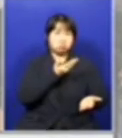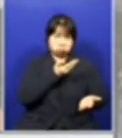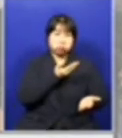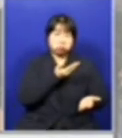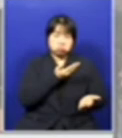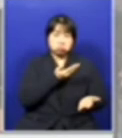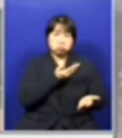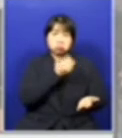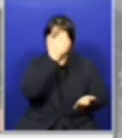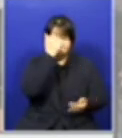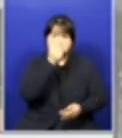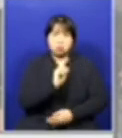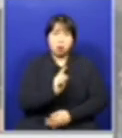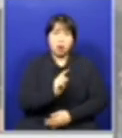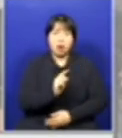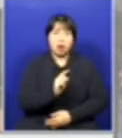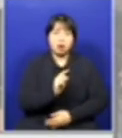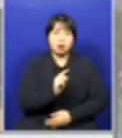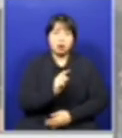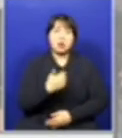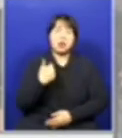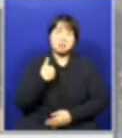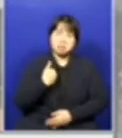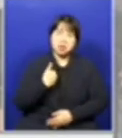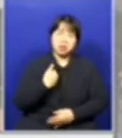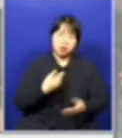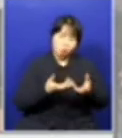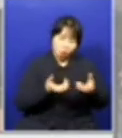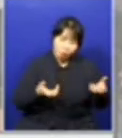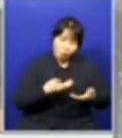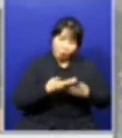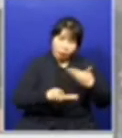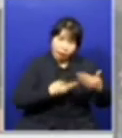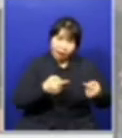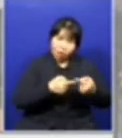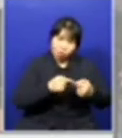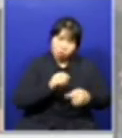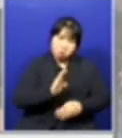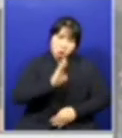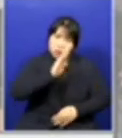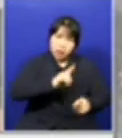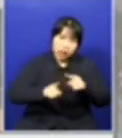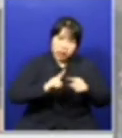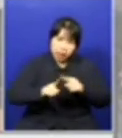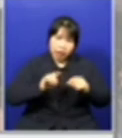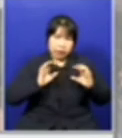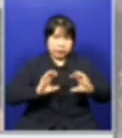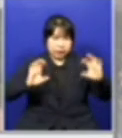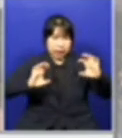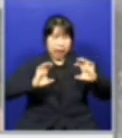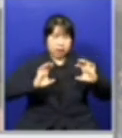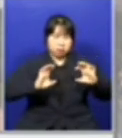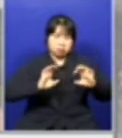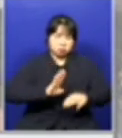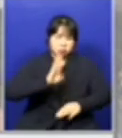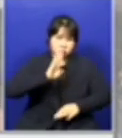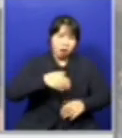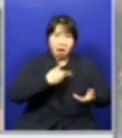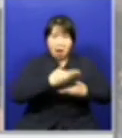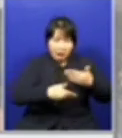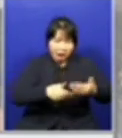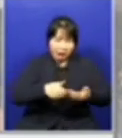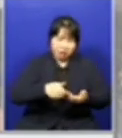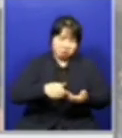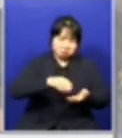าศัยจากการขายธุรกิจต่างๆทั้งภาคราชการทั้งภาคเอกชนนี่มาขายเยลขายอะไรรวย